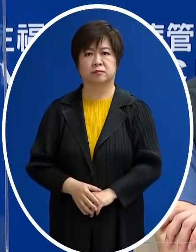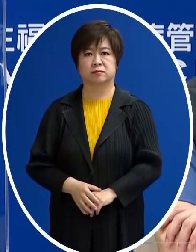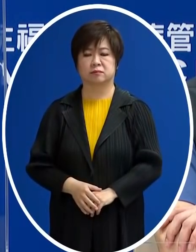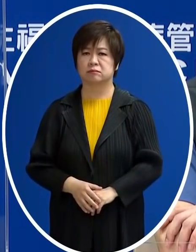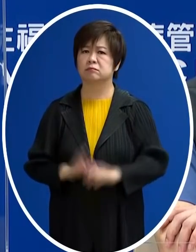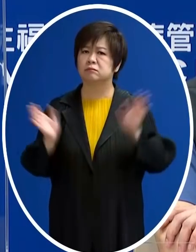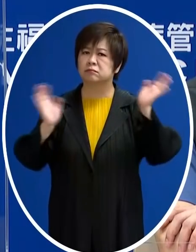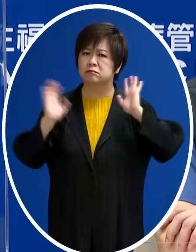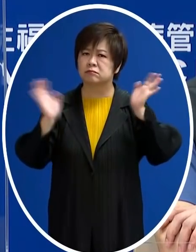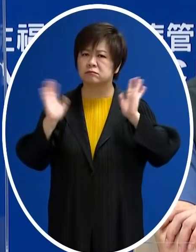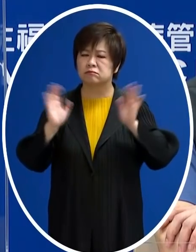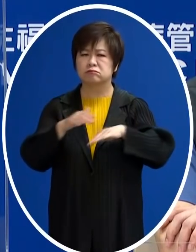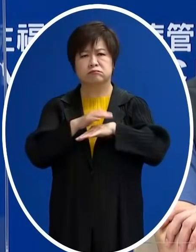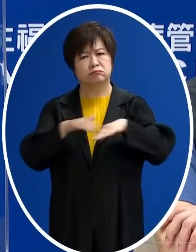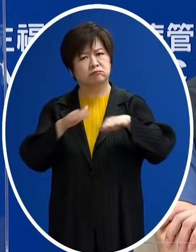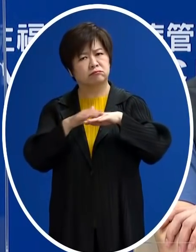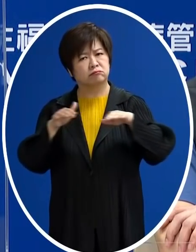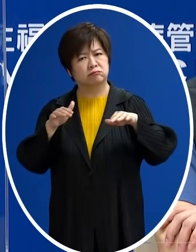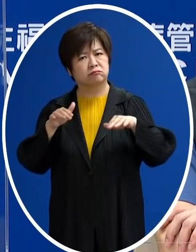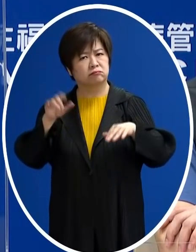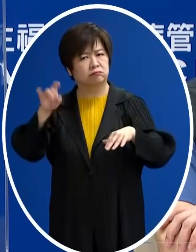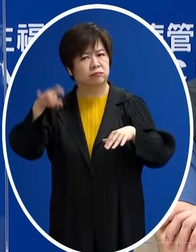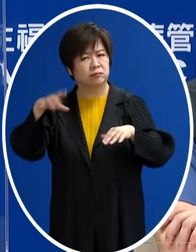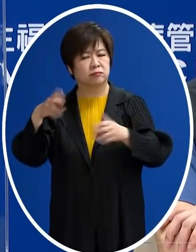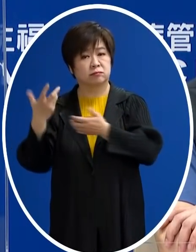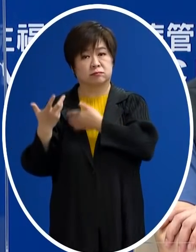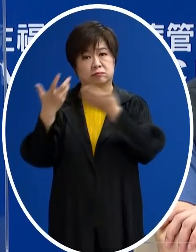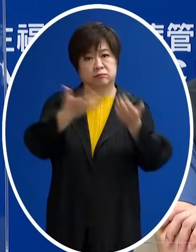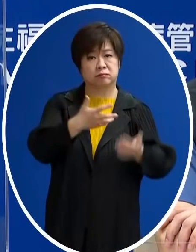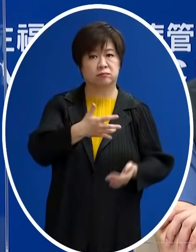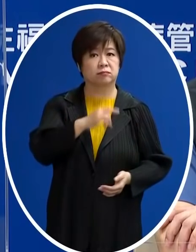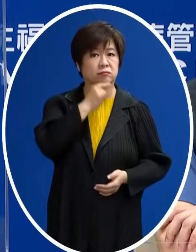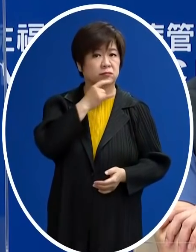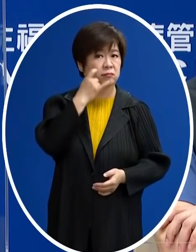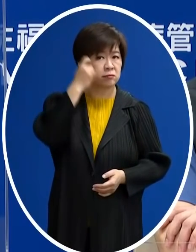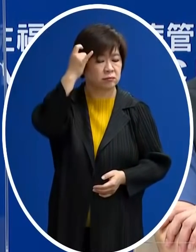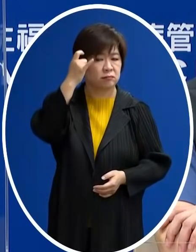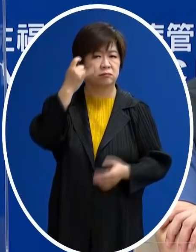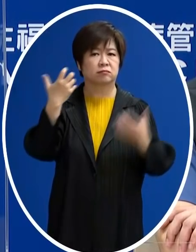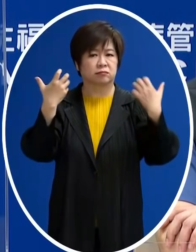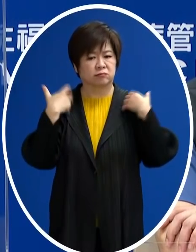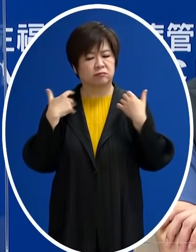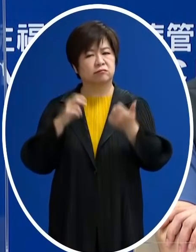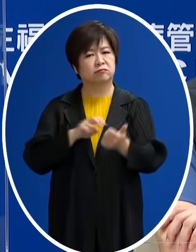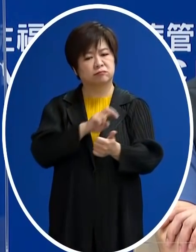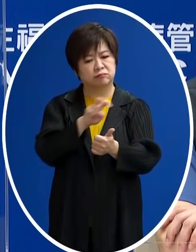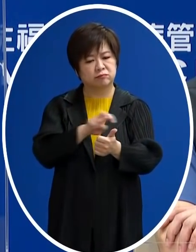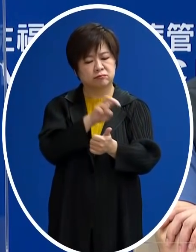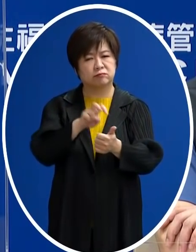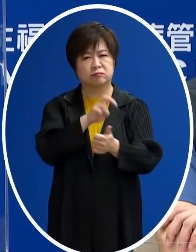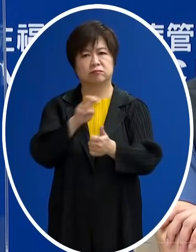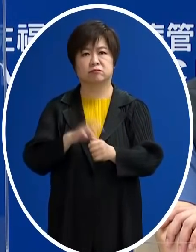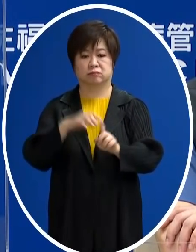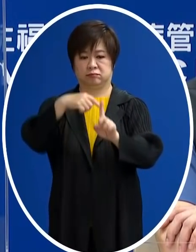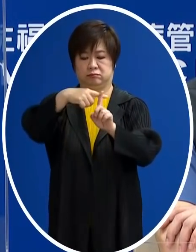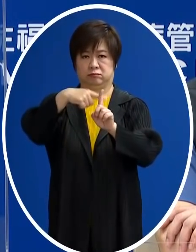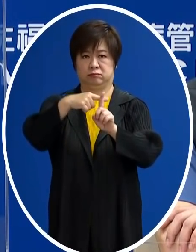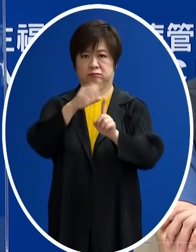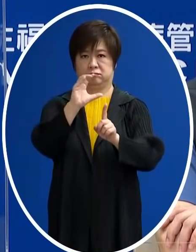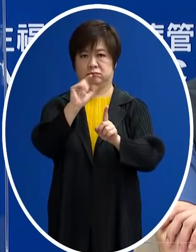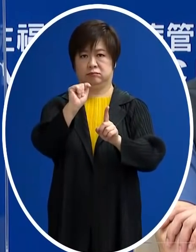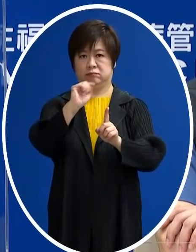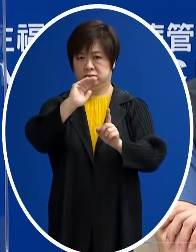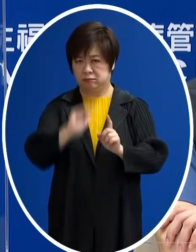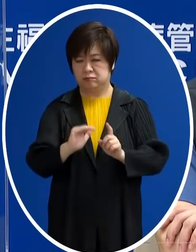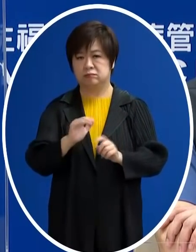是他小孩子他平常的时候都交由这个姨婆来做照顾，姨婆 CT 值也比较